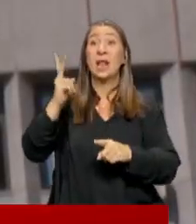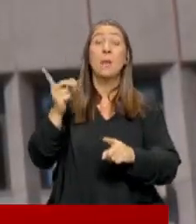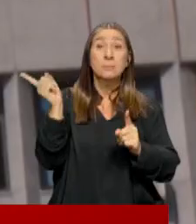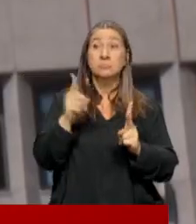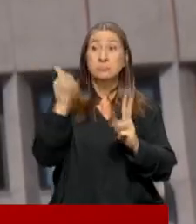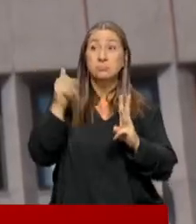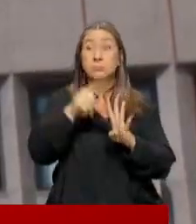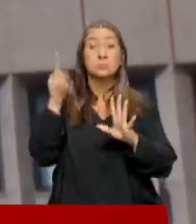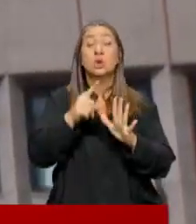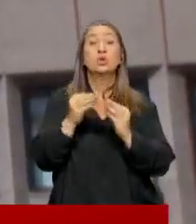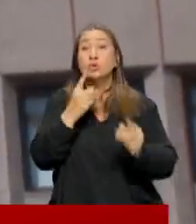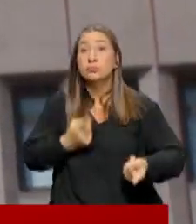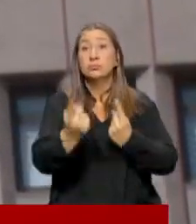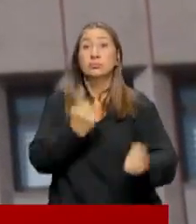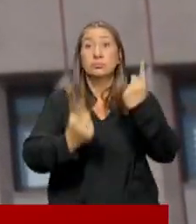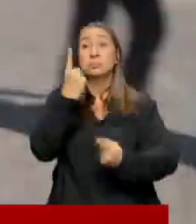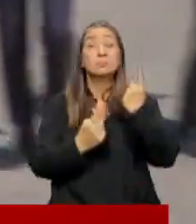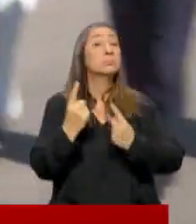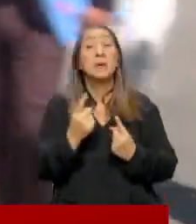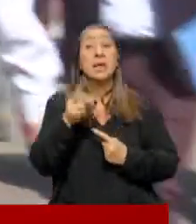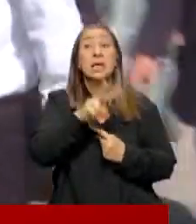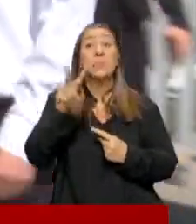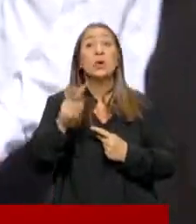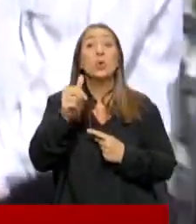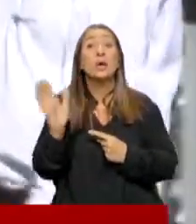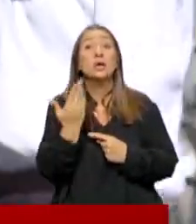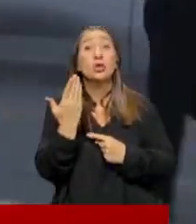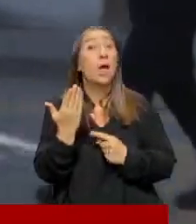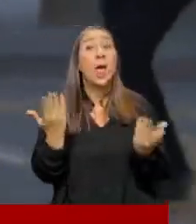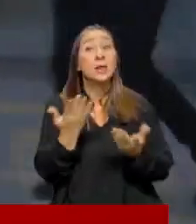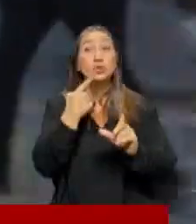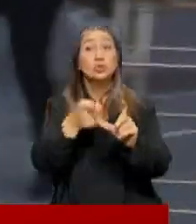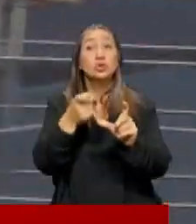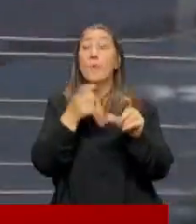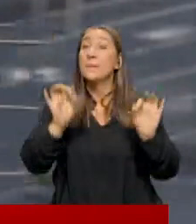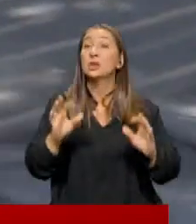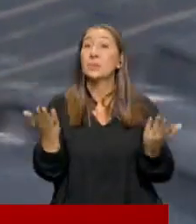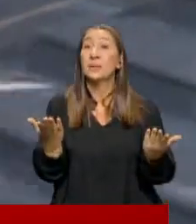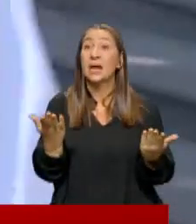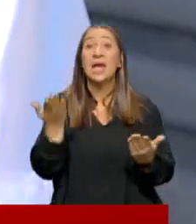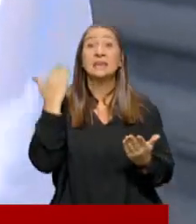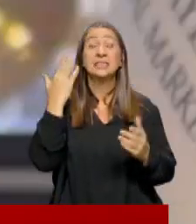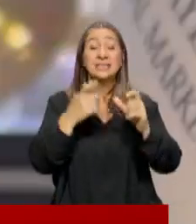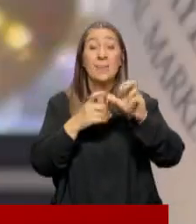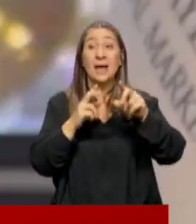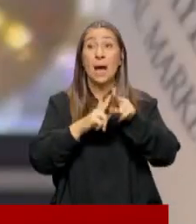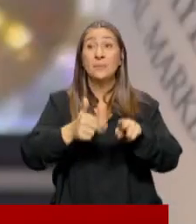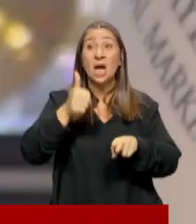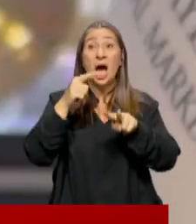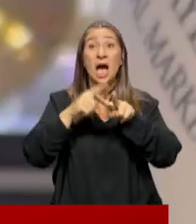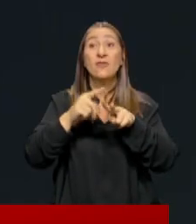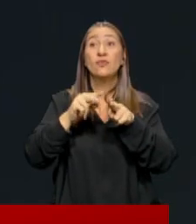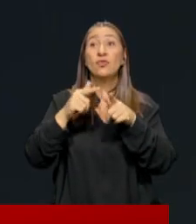peş peşe yaptıkları suç duyurularının üzerinden de 22 gün geçti. Henüz soruşturma başlatılmadı. Eski SPK Başkanı Ali